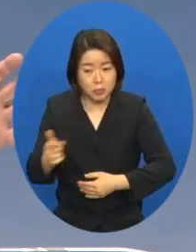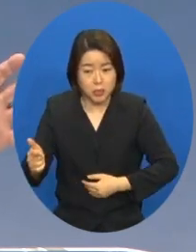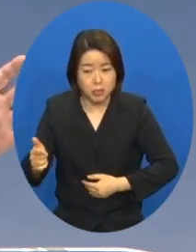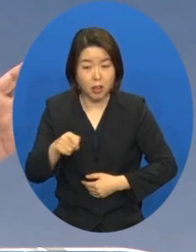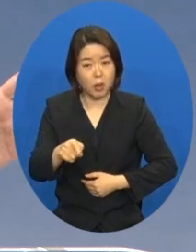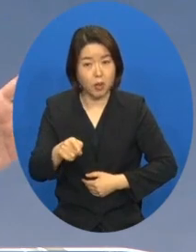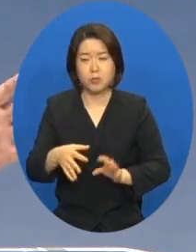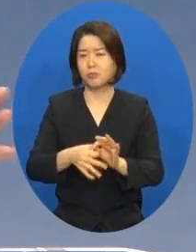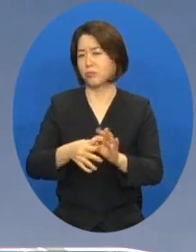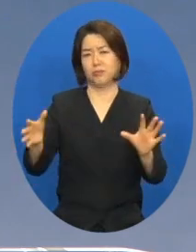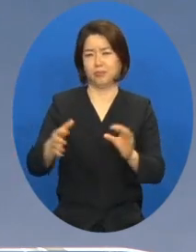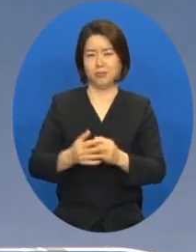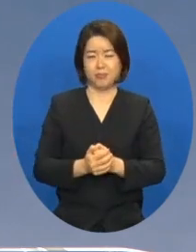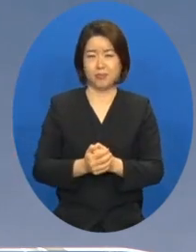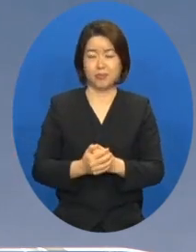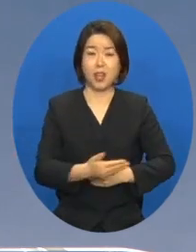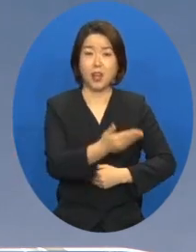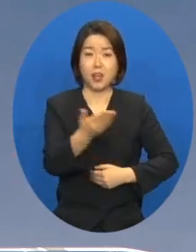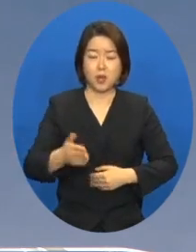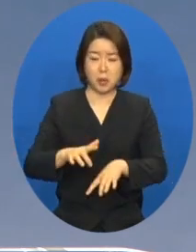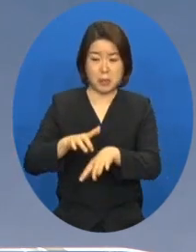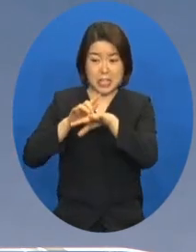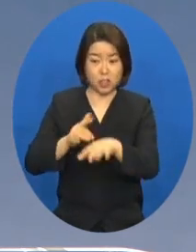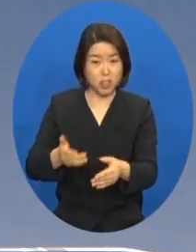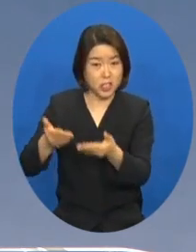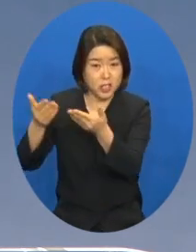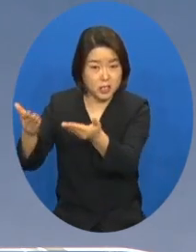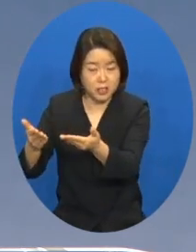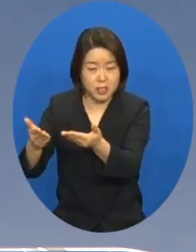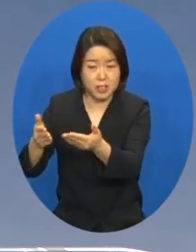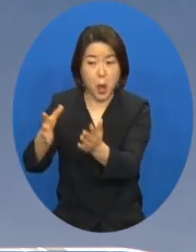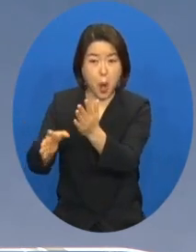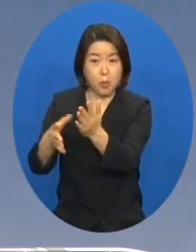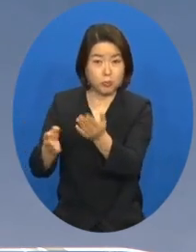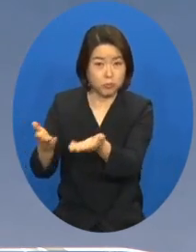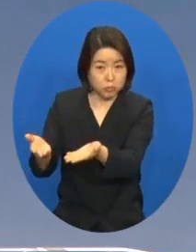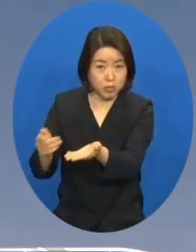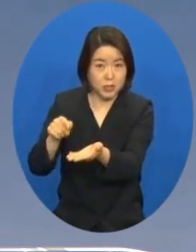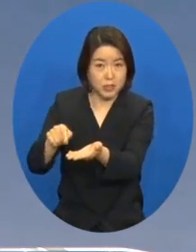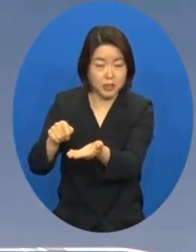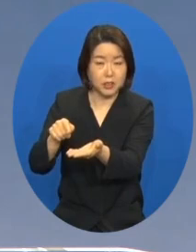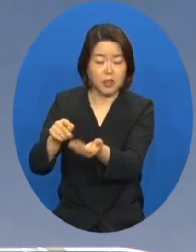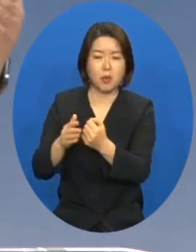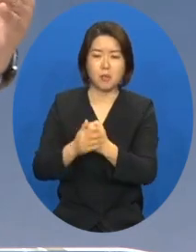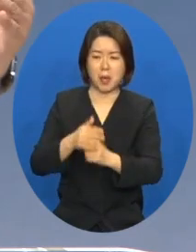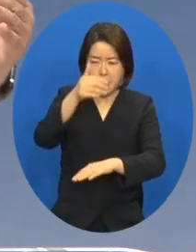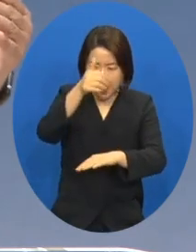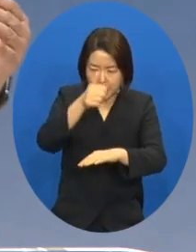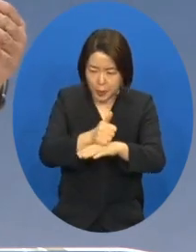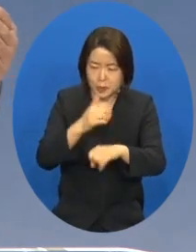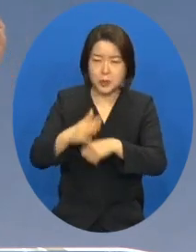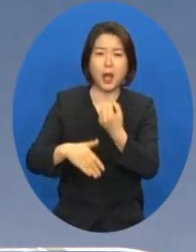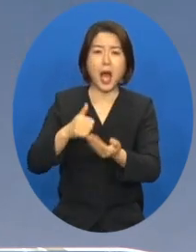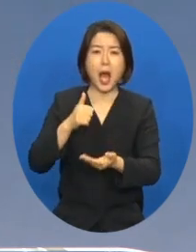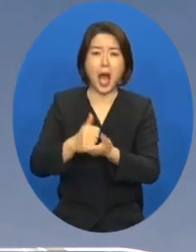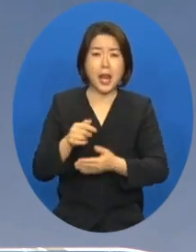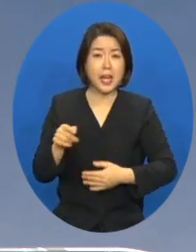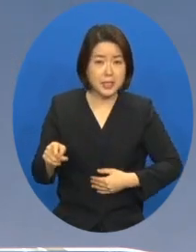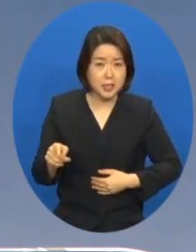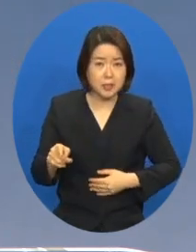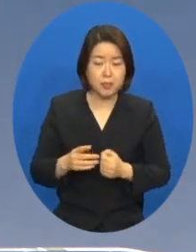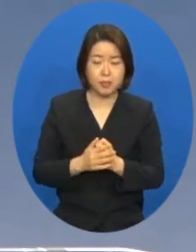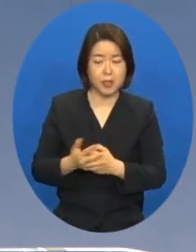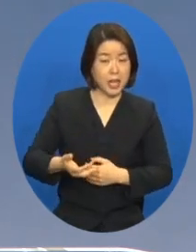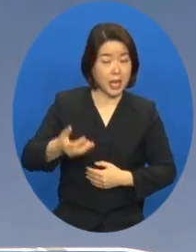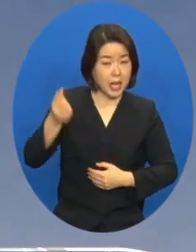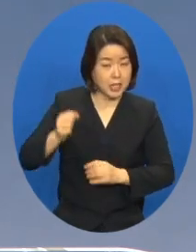괜찮습니다. 여러분 귀신에게 바쳐진 제물이라고 궁극적으로 하나님의